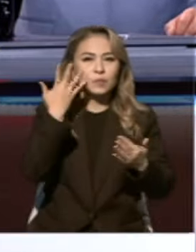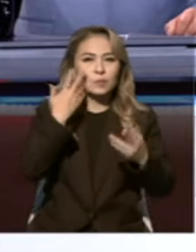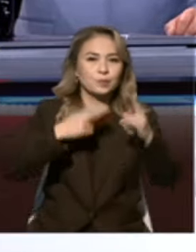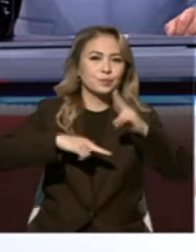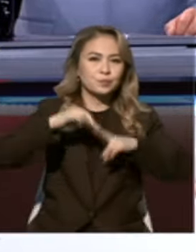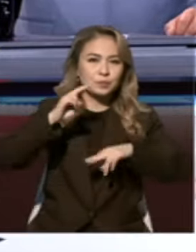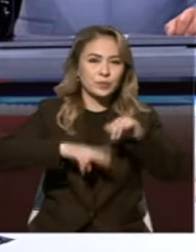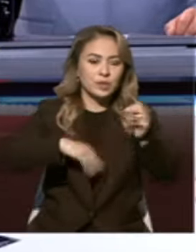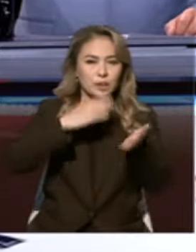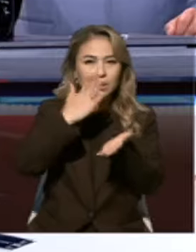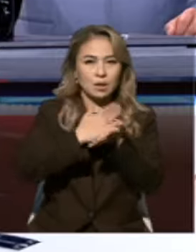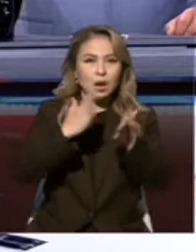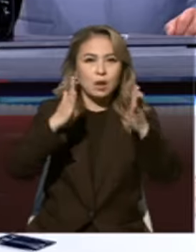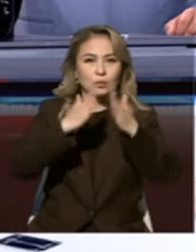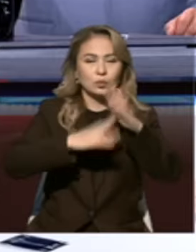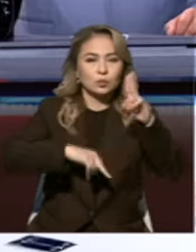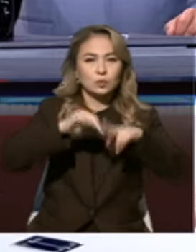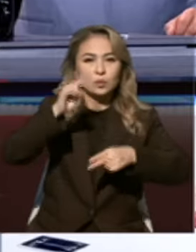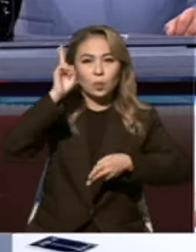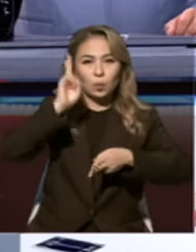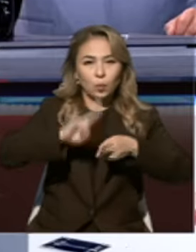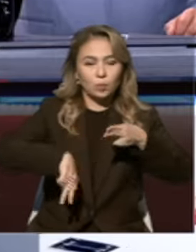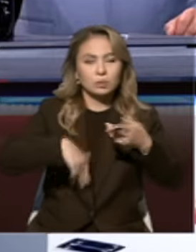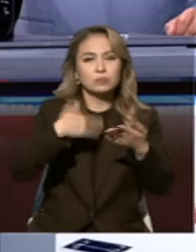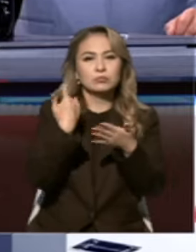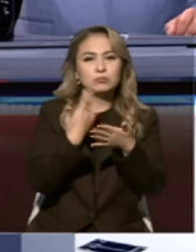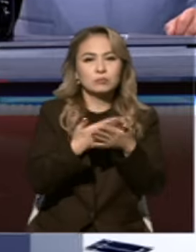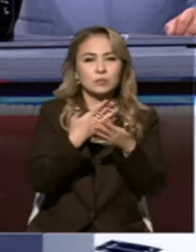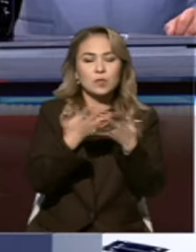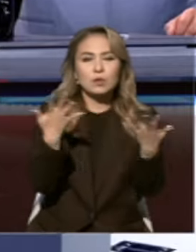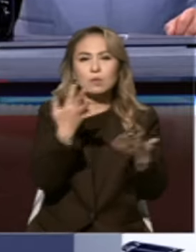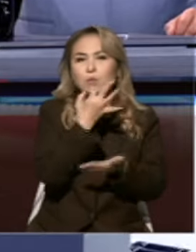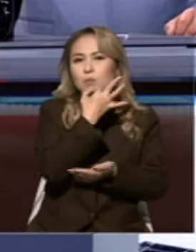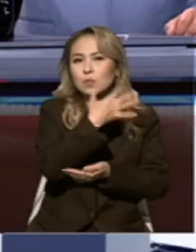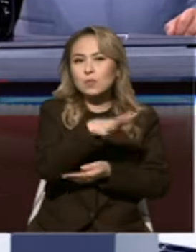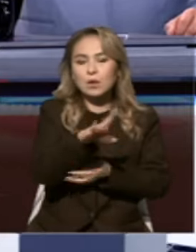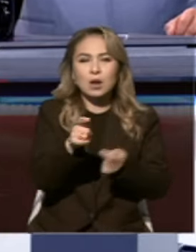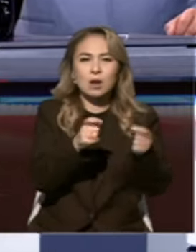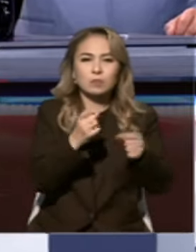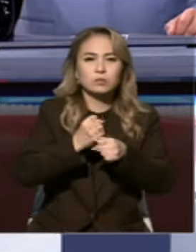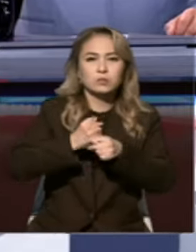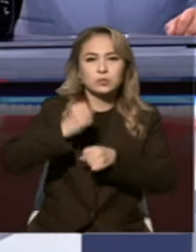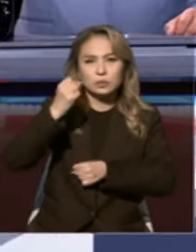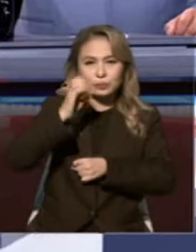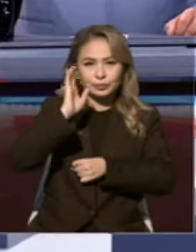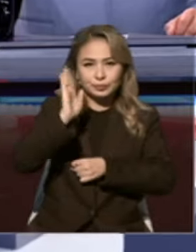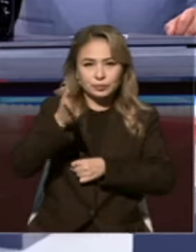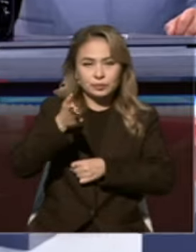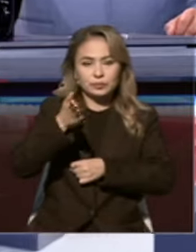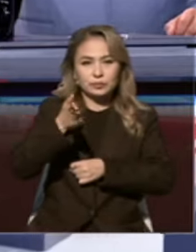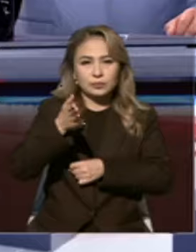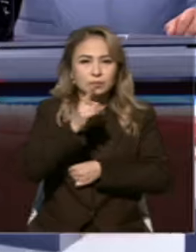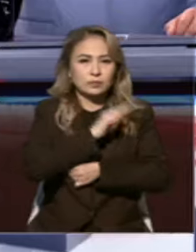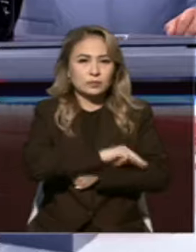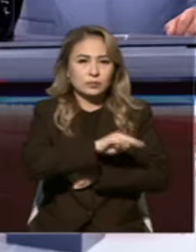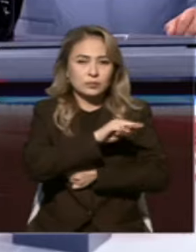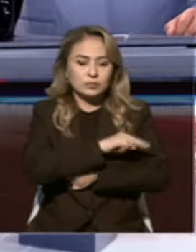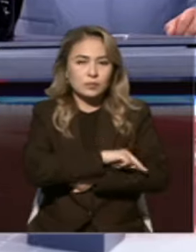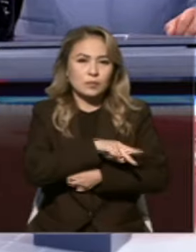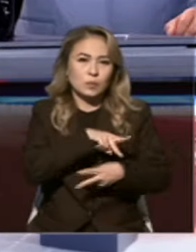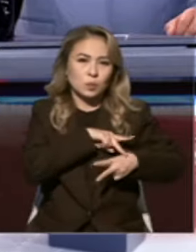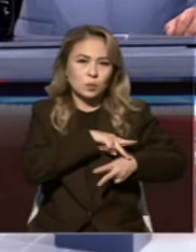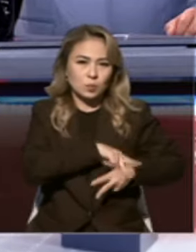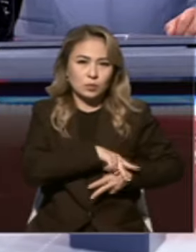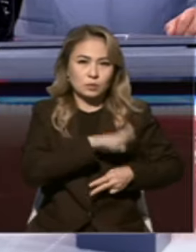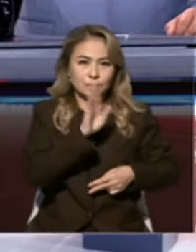кісілер бар екен. Ал ол үй салғаннан кейін енді сіз де ойланып көріңіз, енді қандай да бір қатал әкімдік болсын, ол енді келіп ысырып істей алмайды ғой, үйді қалай болғанда ол адамның еңбегі